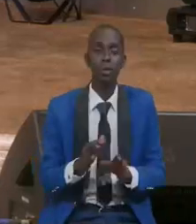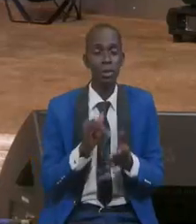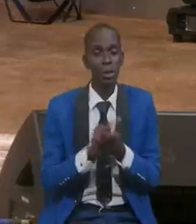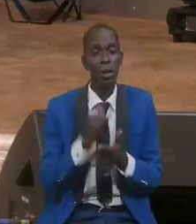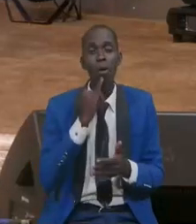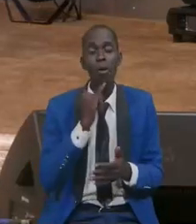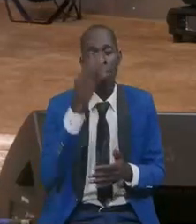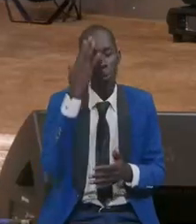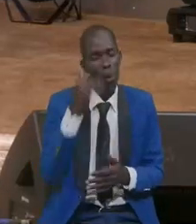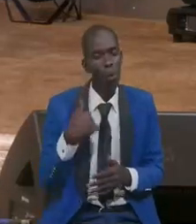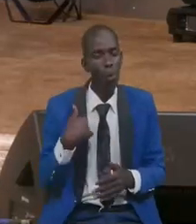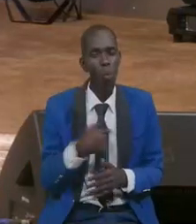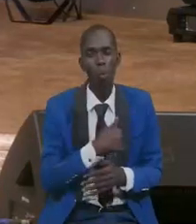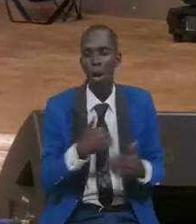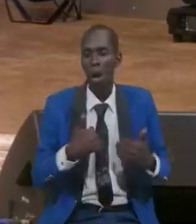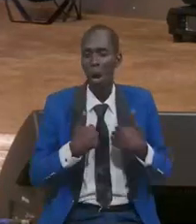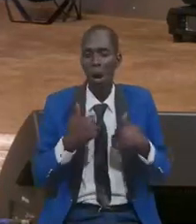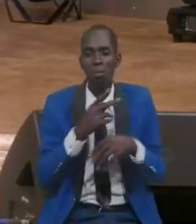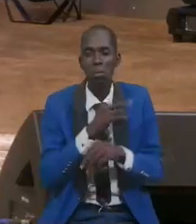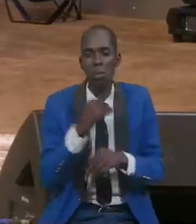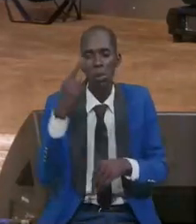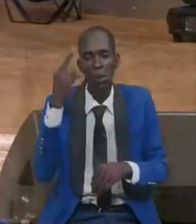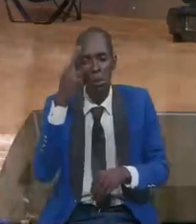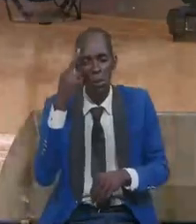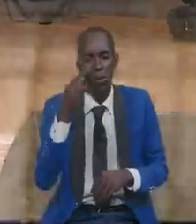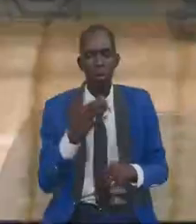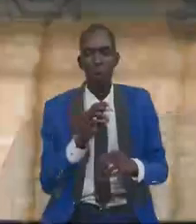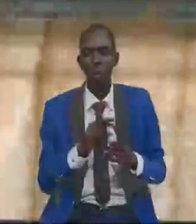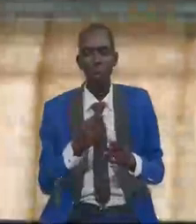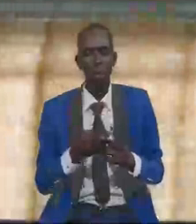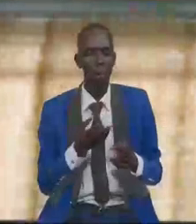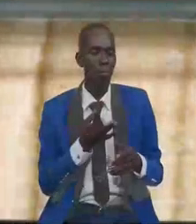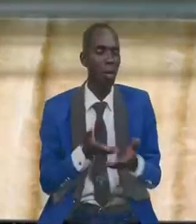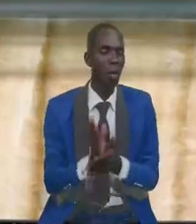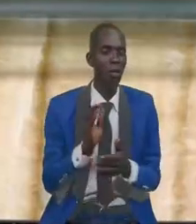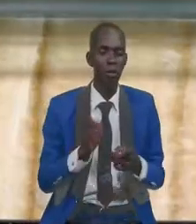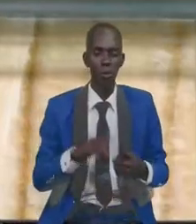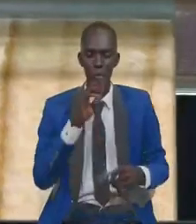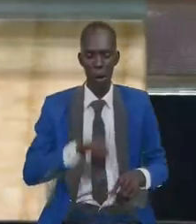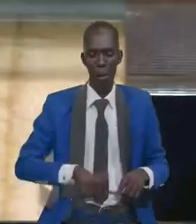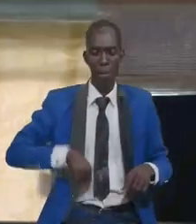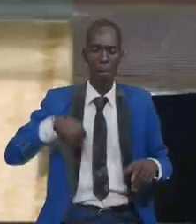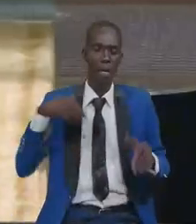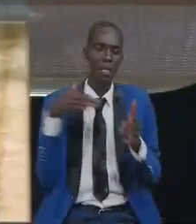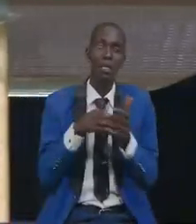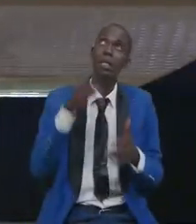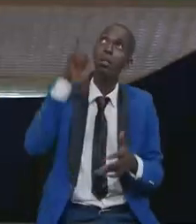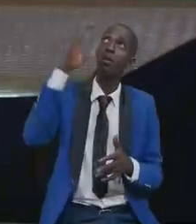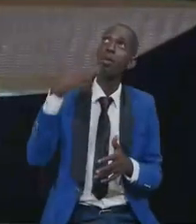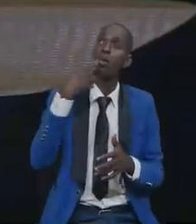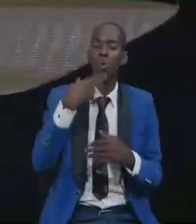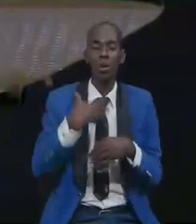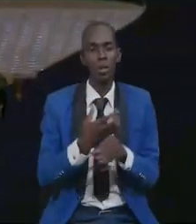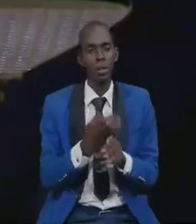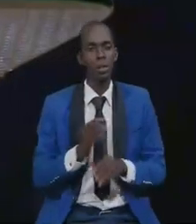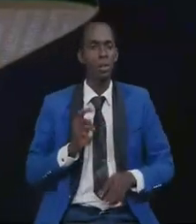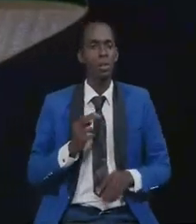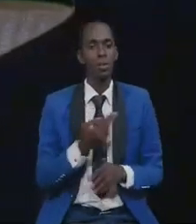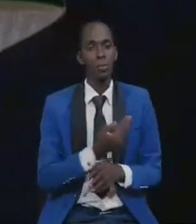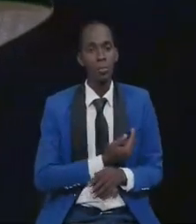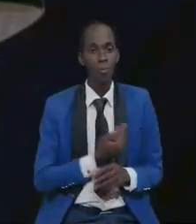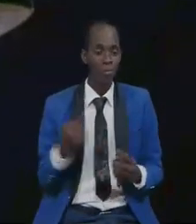raison de lui être orgueilleux ou d'être orgueilleux envers lui, celui-là qui nous a créés. Jusqu'au jour où